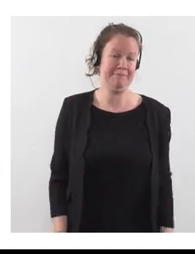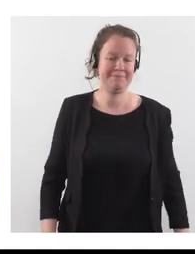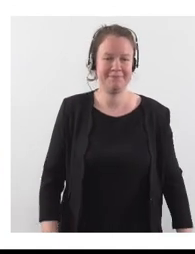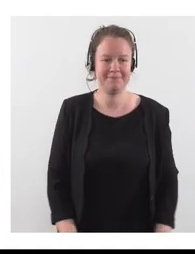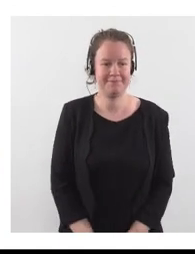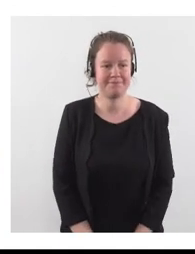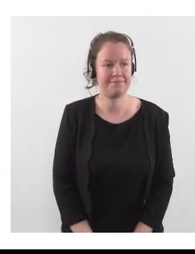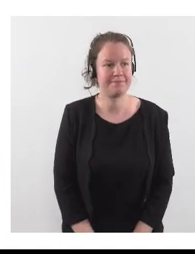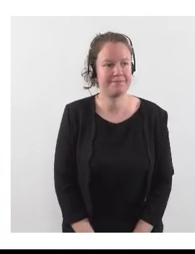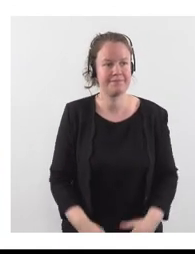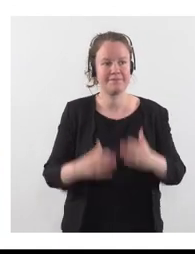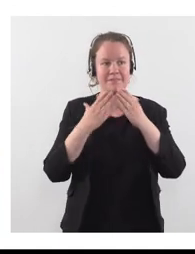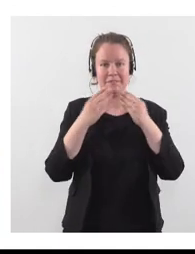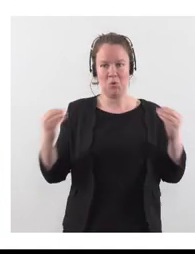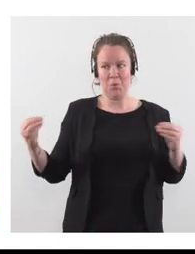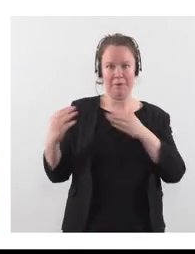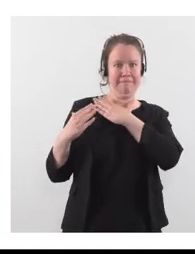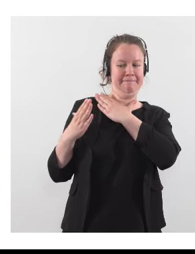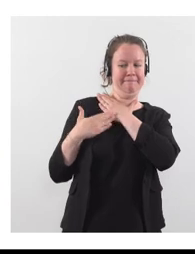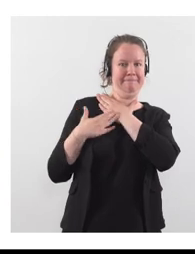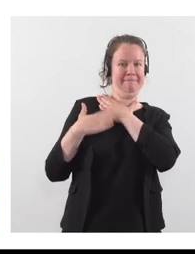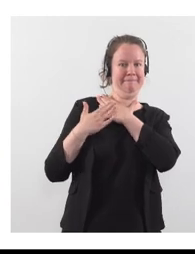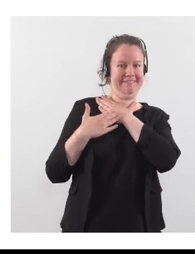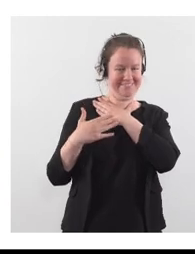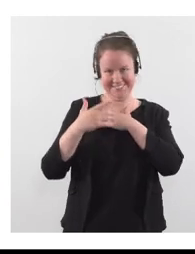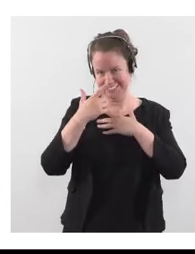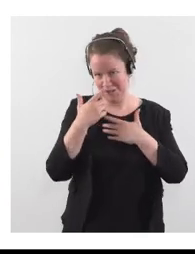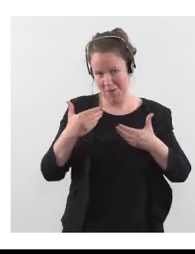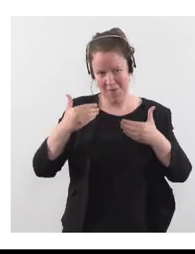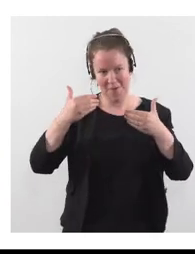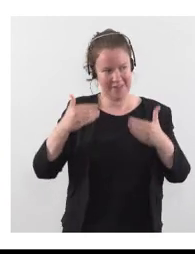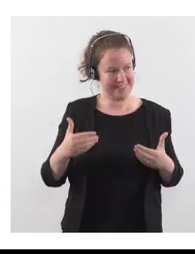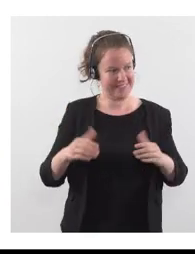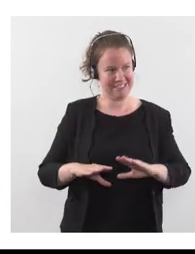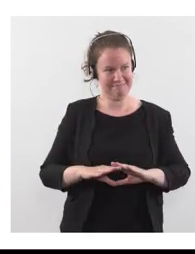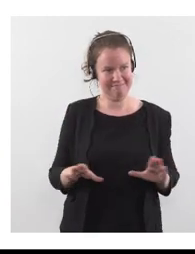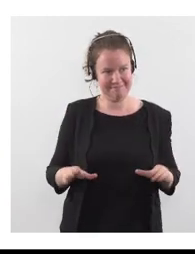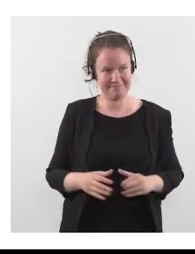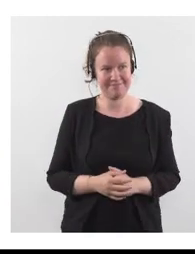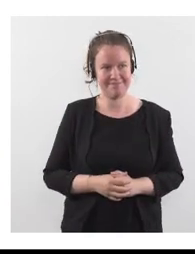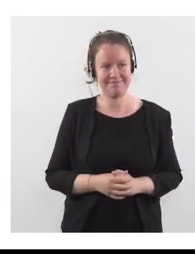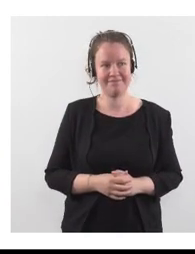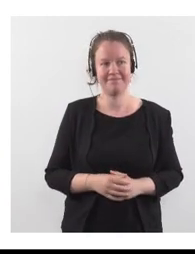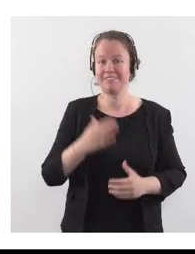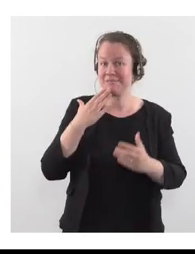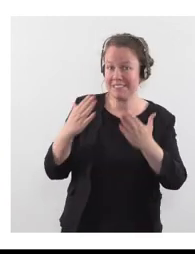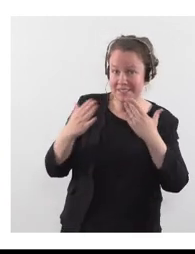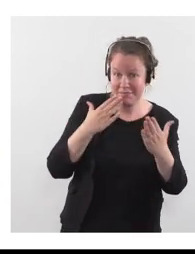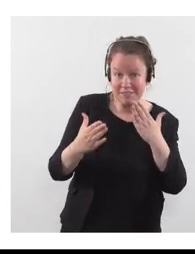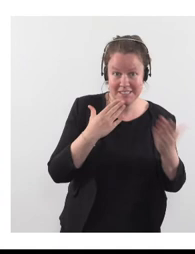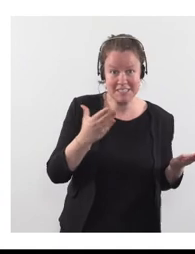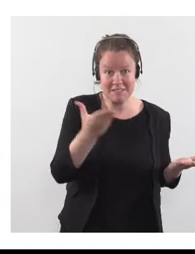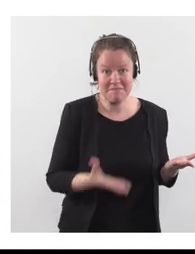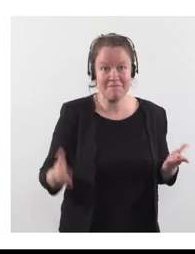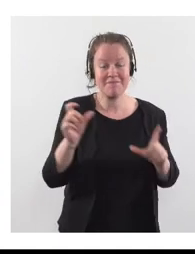Merci beaucoup. Là, je crois que je vais devoir, autrement, je vais me faire. Je vais devoir clôturer. Je remercie vraiment beaucoup les intervenants. C'était